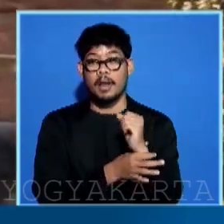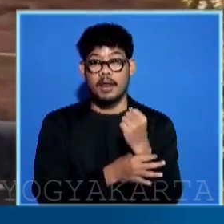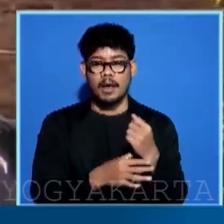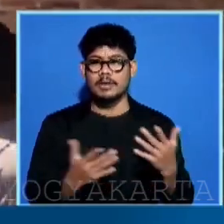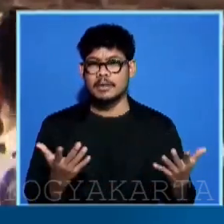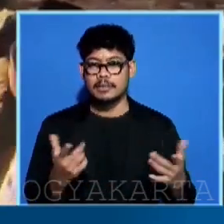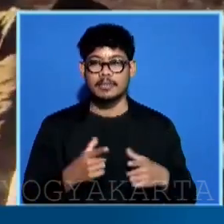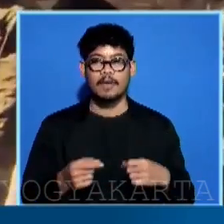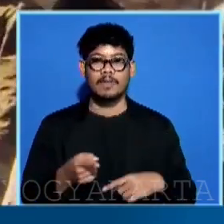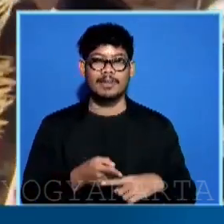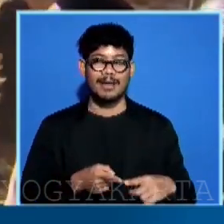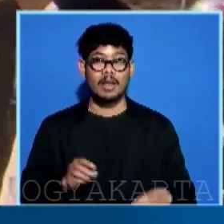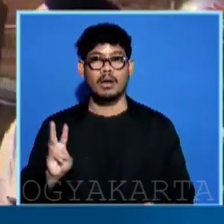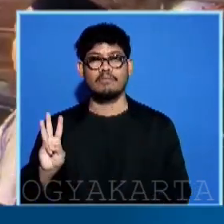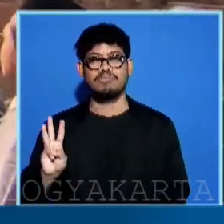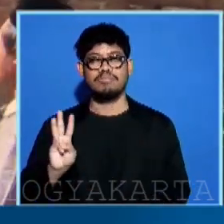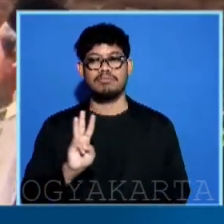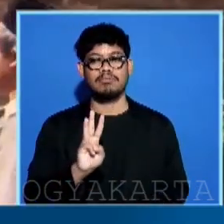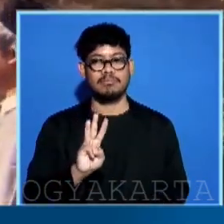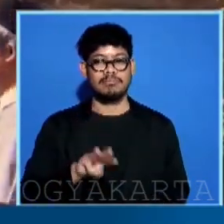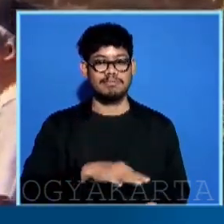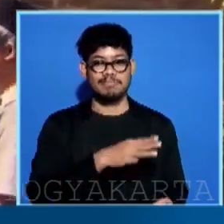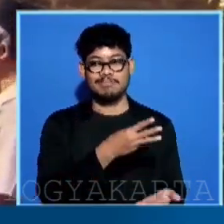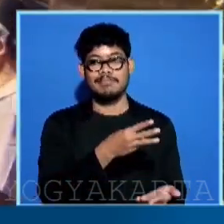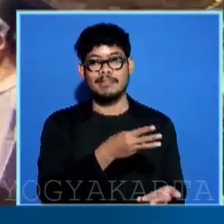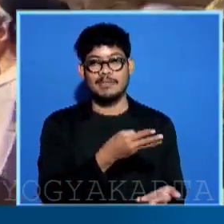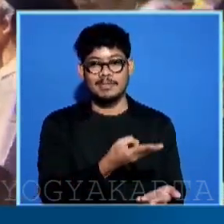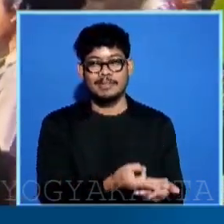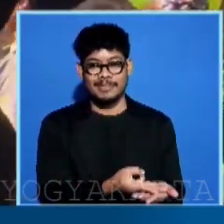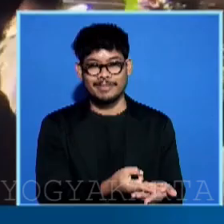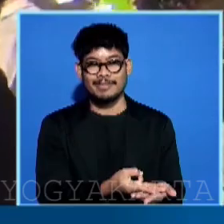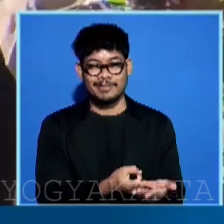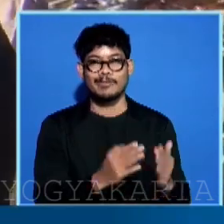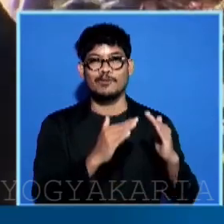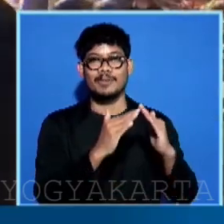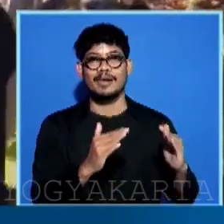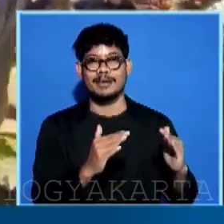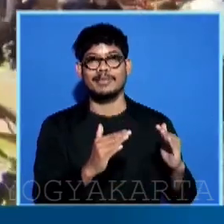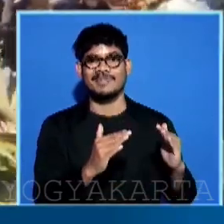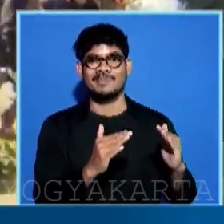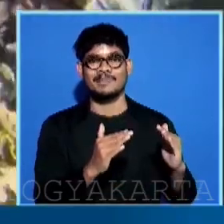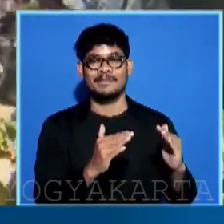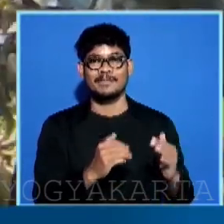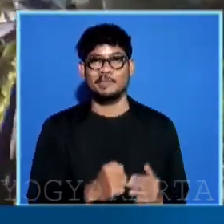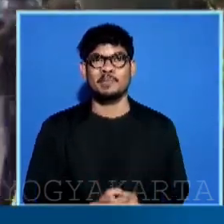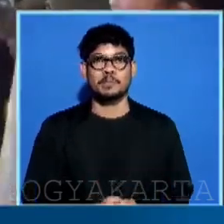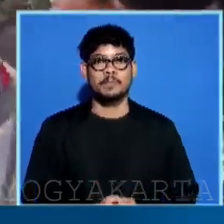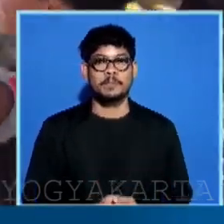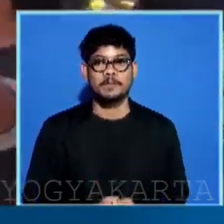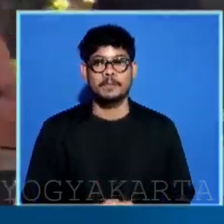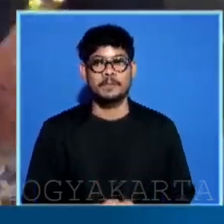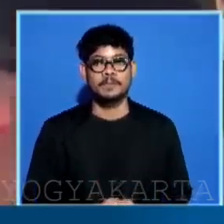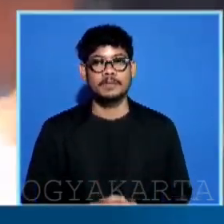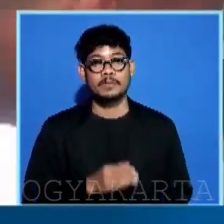pecah saat tiga jenazah, yakni Mas Hudi Mujito, Yekti Nugrahanti, dan Adelia Faranisa Asni